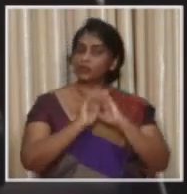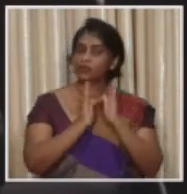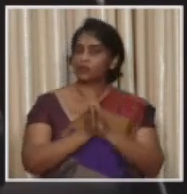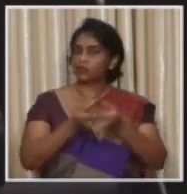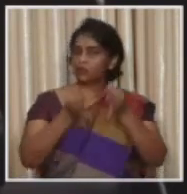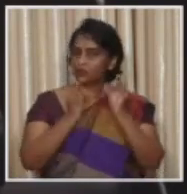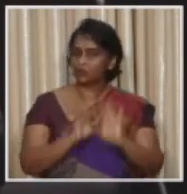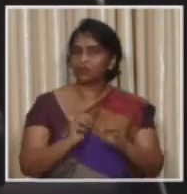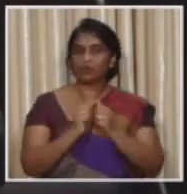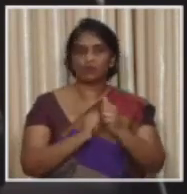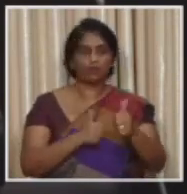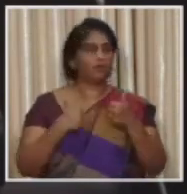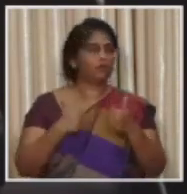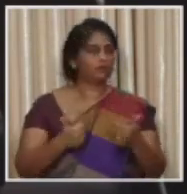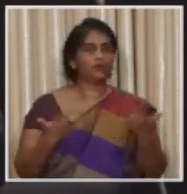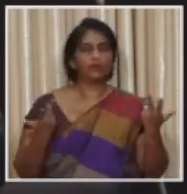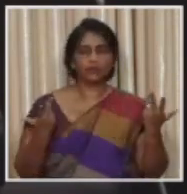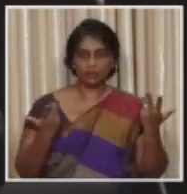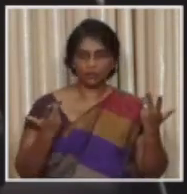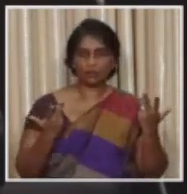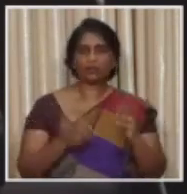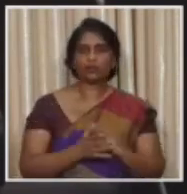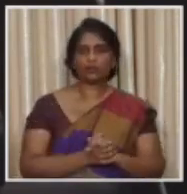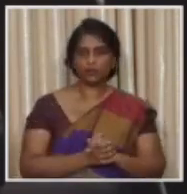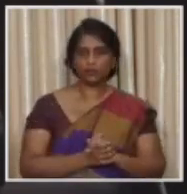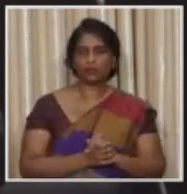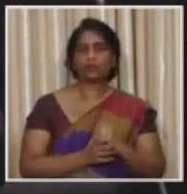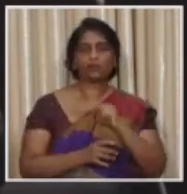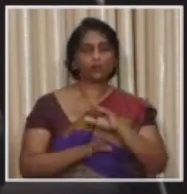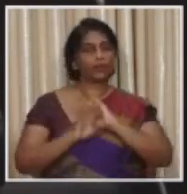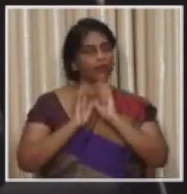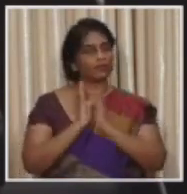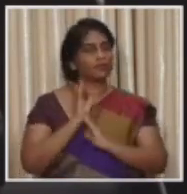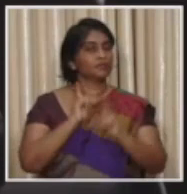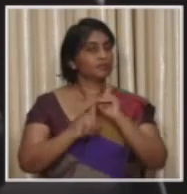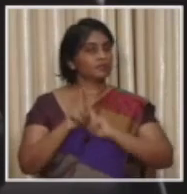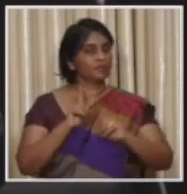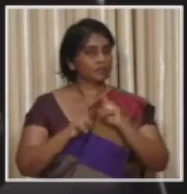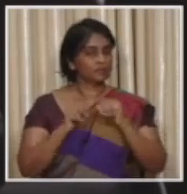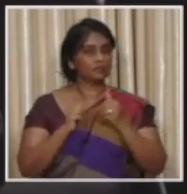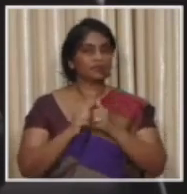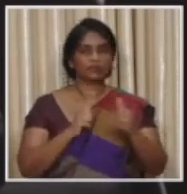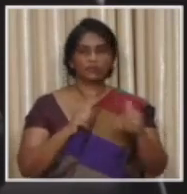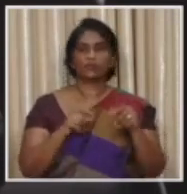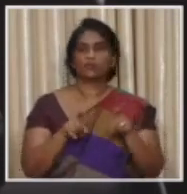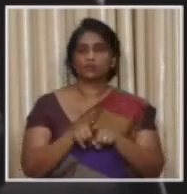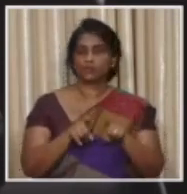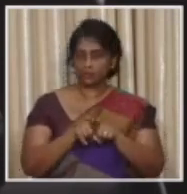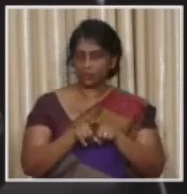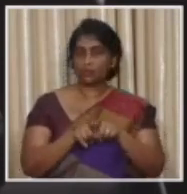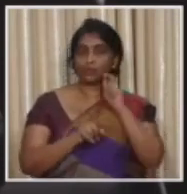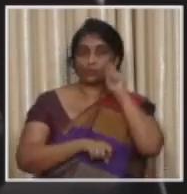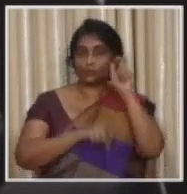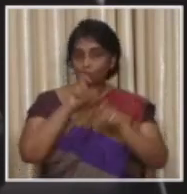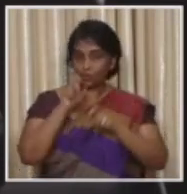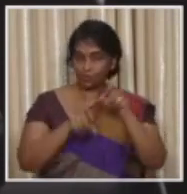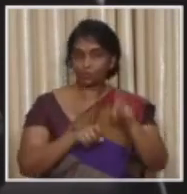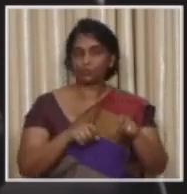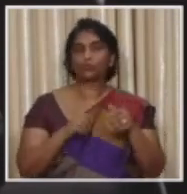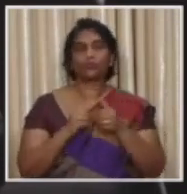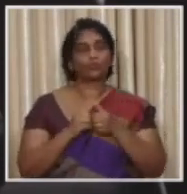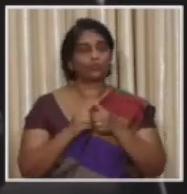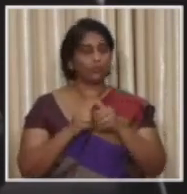නිවැරදිව ඉෂ්ට වෙලා නැහැ මේ රටේ. අපි බලපුවා මේ හැම අමාත්‍යංශයකම මේ රටේ ජනතාවගේ හැම